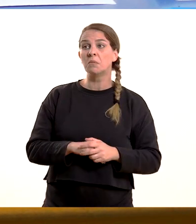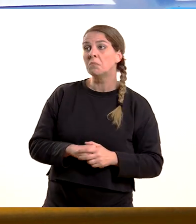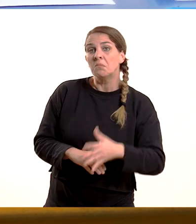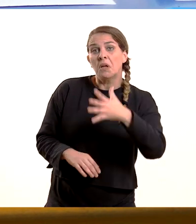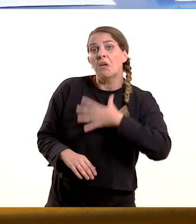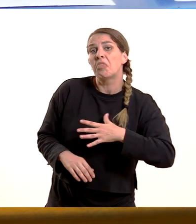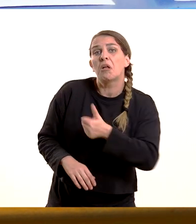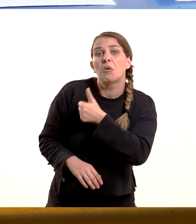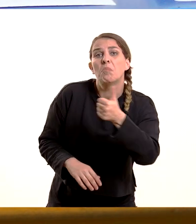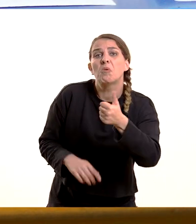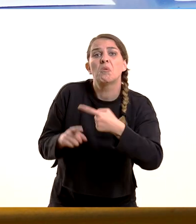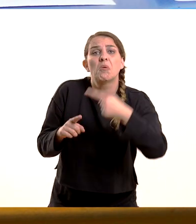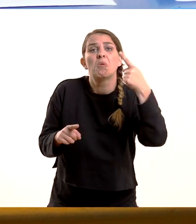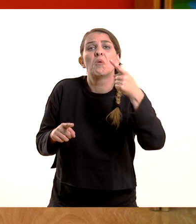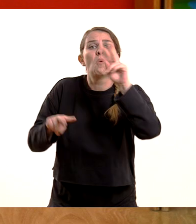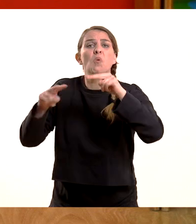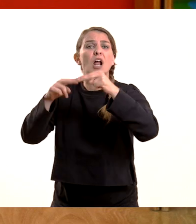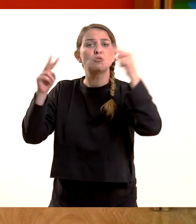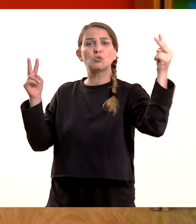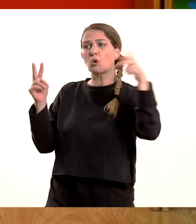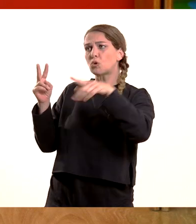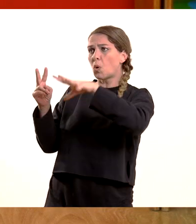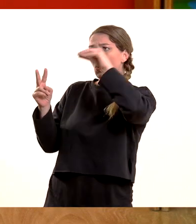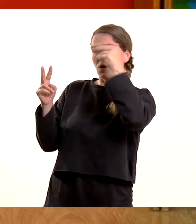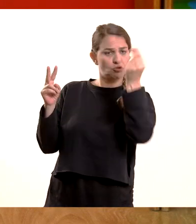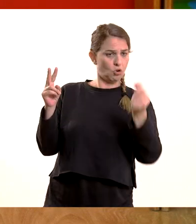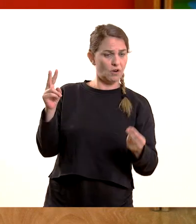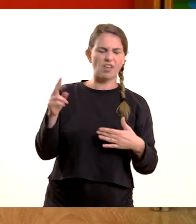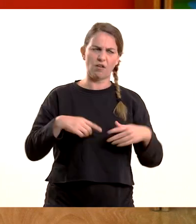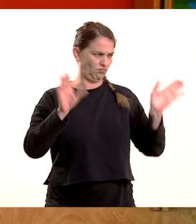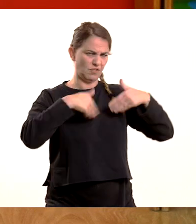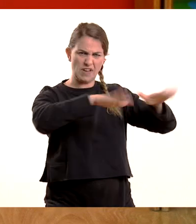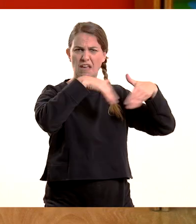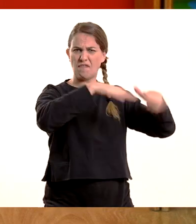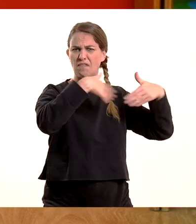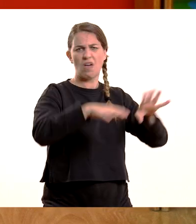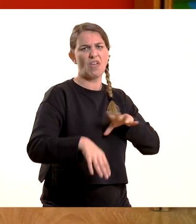Θέλω απλώς να ζωγραφίσω το ουράνιο τόξο, τίποτα άλλο. Όχι, να φύγετε, δεν σας θέλουμε.